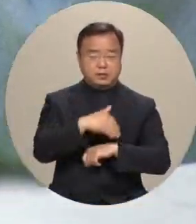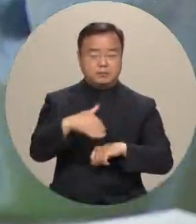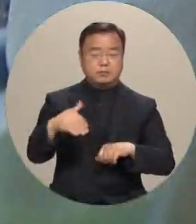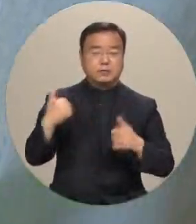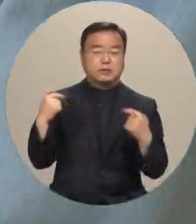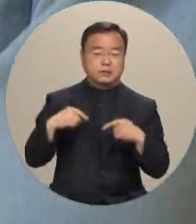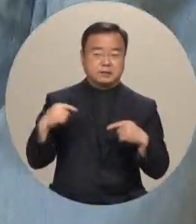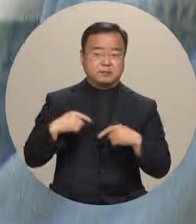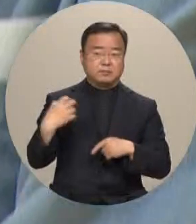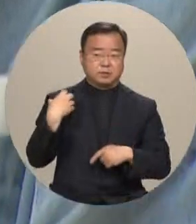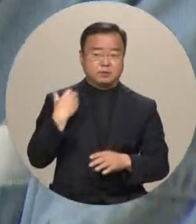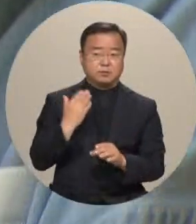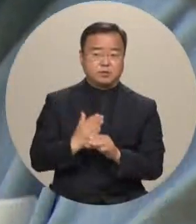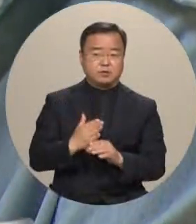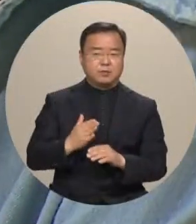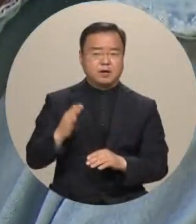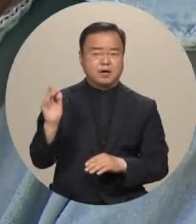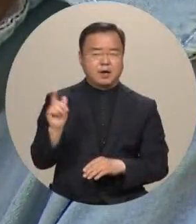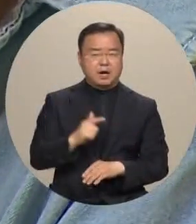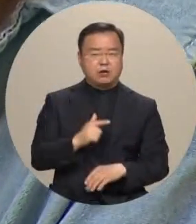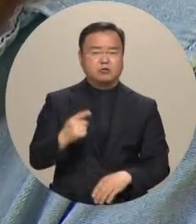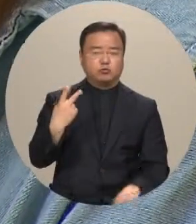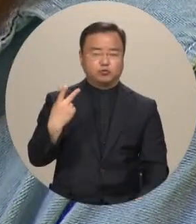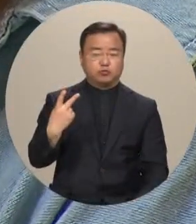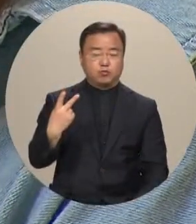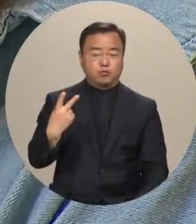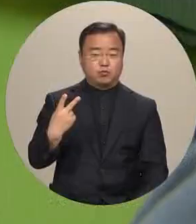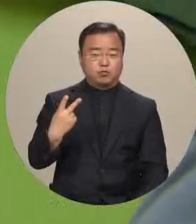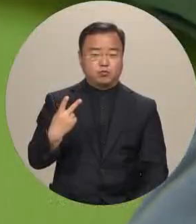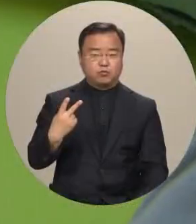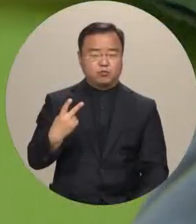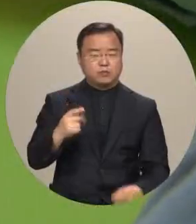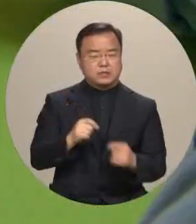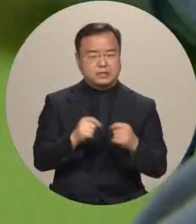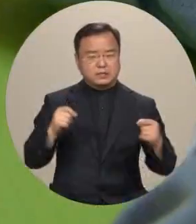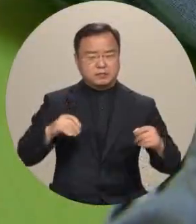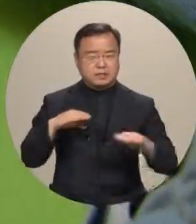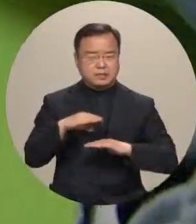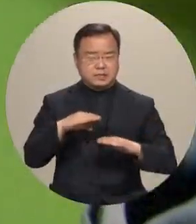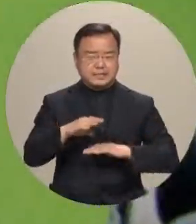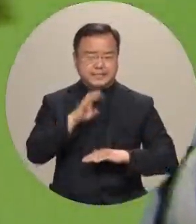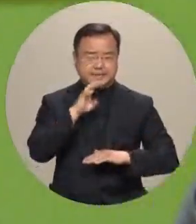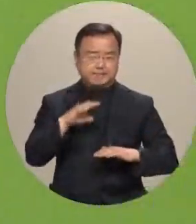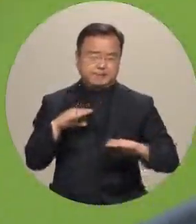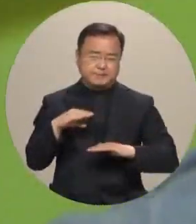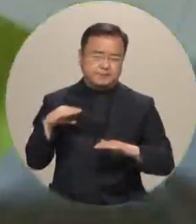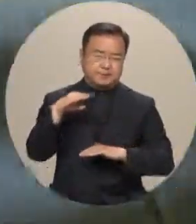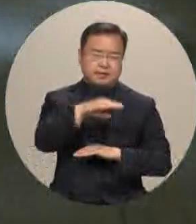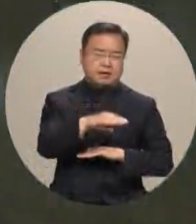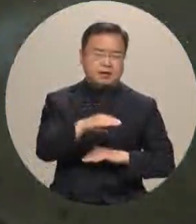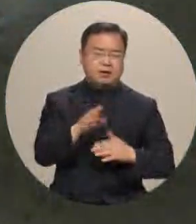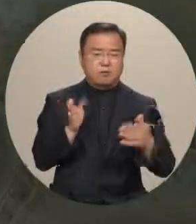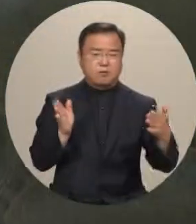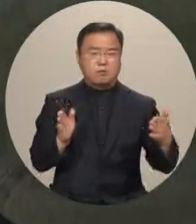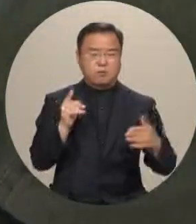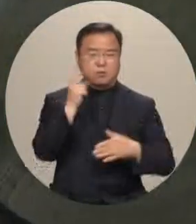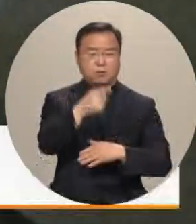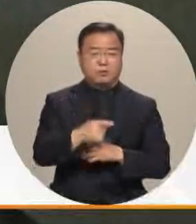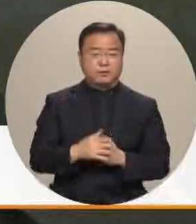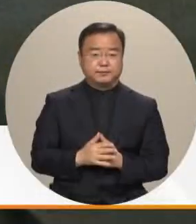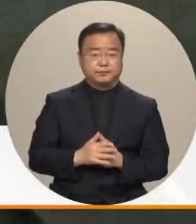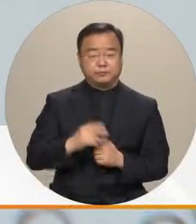하루에 맡은 학교는 두 곳. 많게는 차로 40분 거리를 이동해 밥 먹는 시간까지 아껴야 합니다.